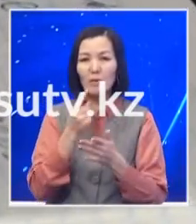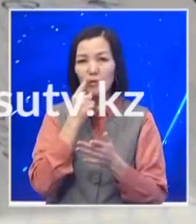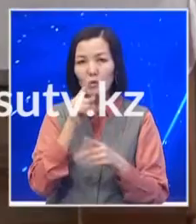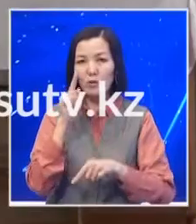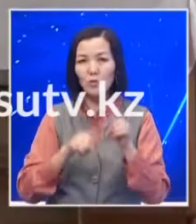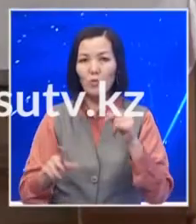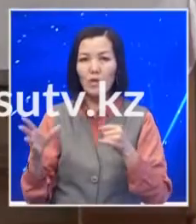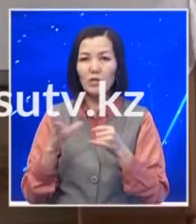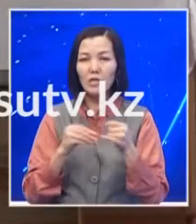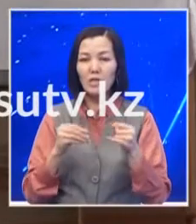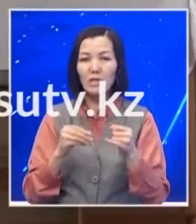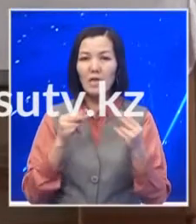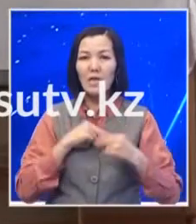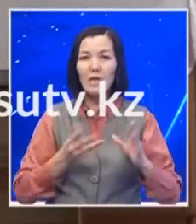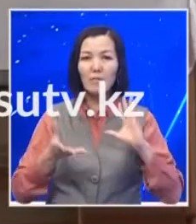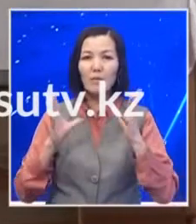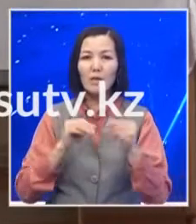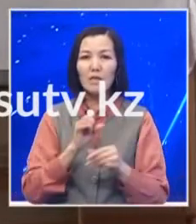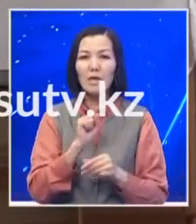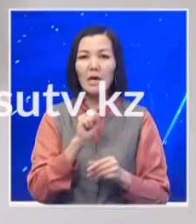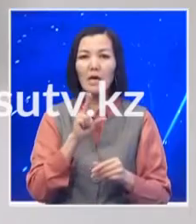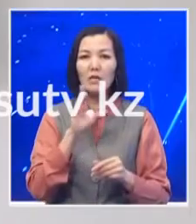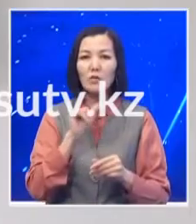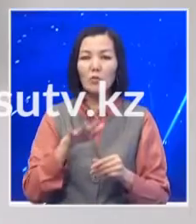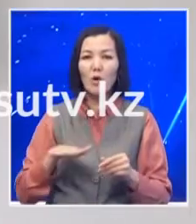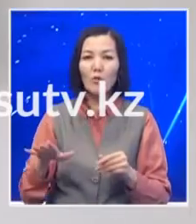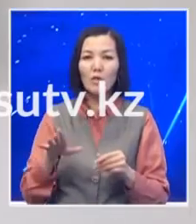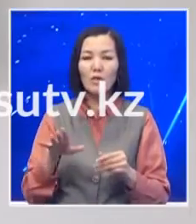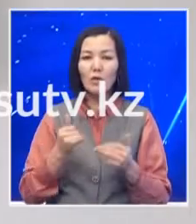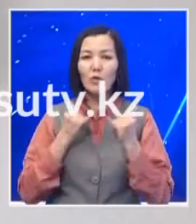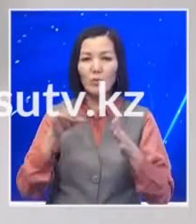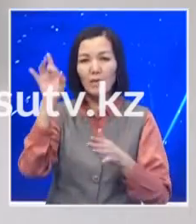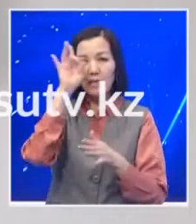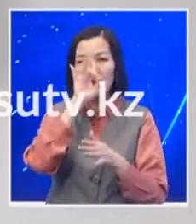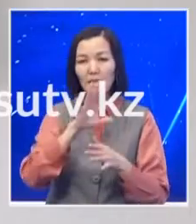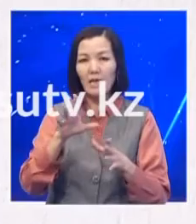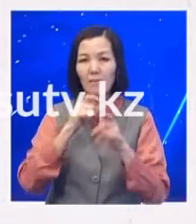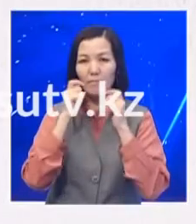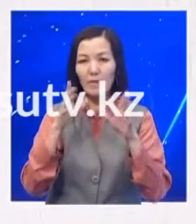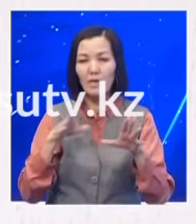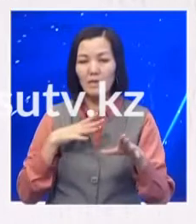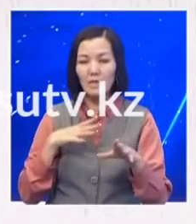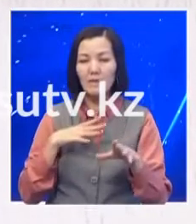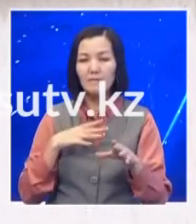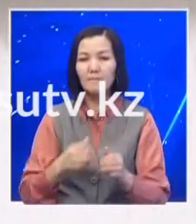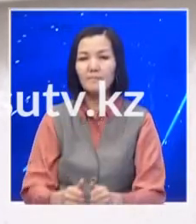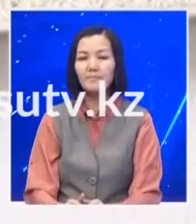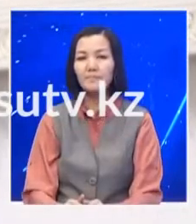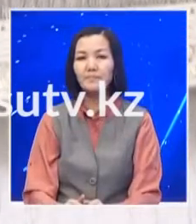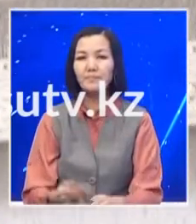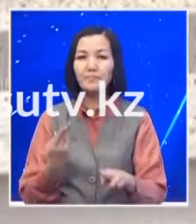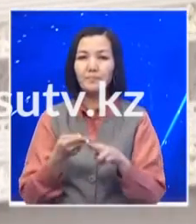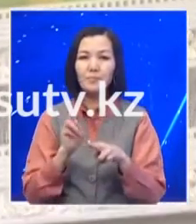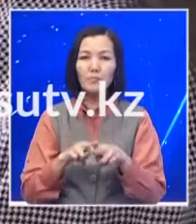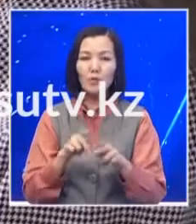жері еңбегіне орай Ақсу ауданының құрметті азаматы атағын берді. Мерейі тағы бір мәрте таси түсті. Бұл